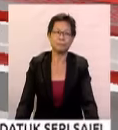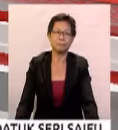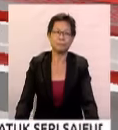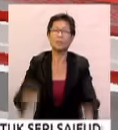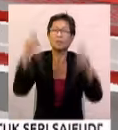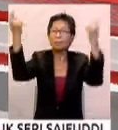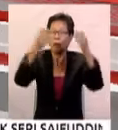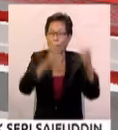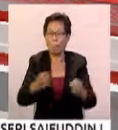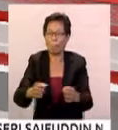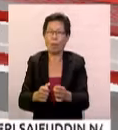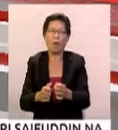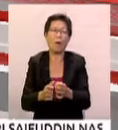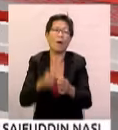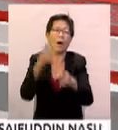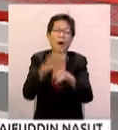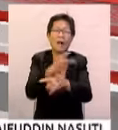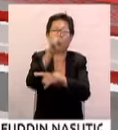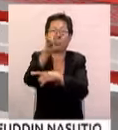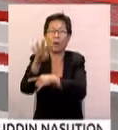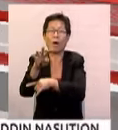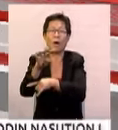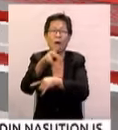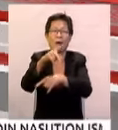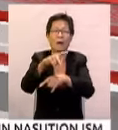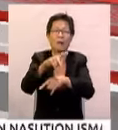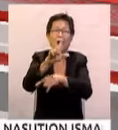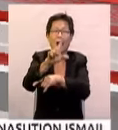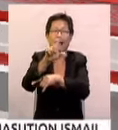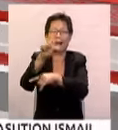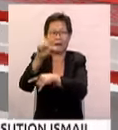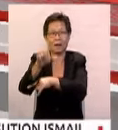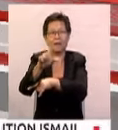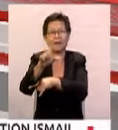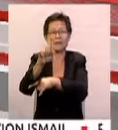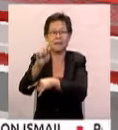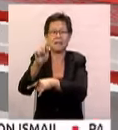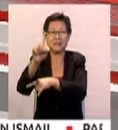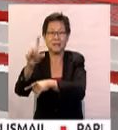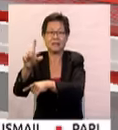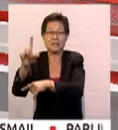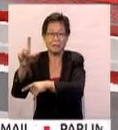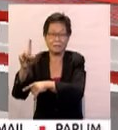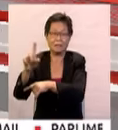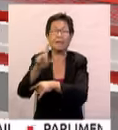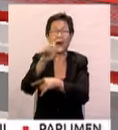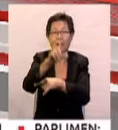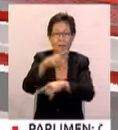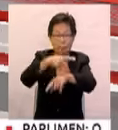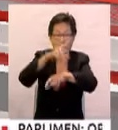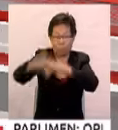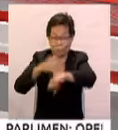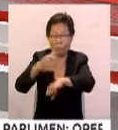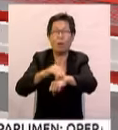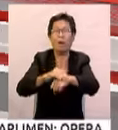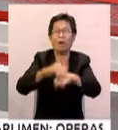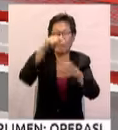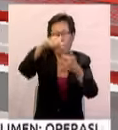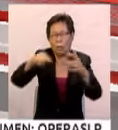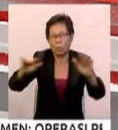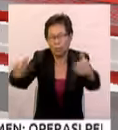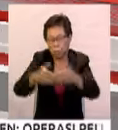Sempena penganjuran perlumbaan edisi ke-24 Le Tour di Langkawi 2019, pihak penganjur mengumumkan beberapa siri penutupan jalan dan